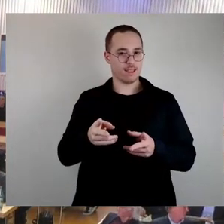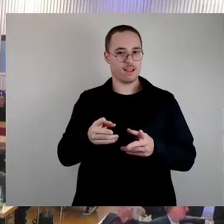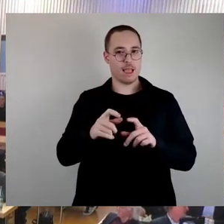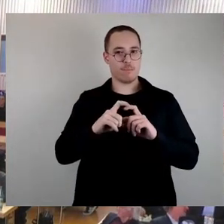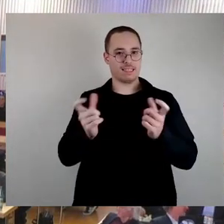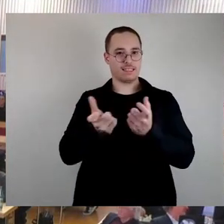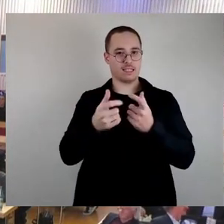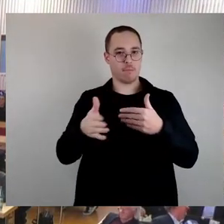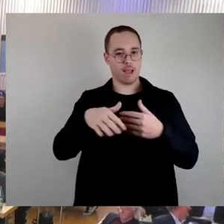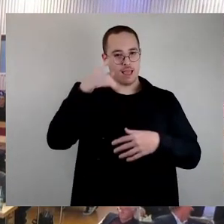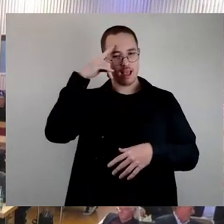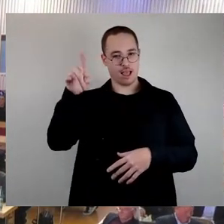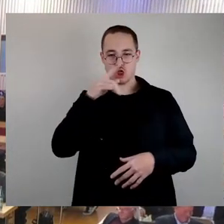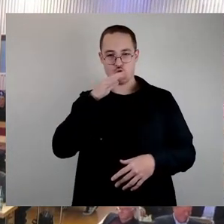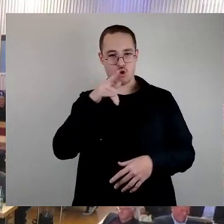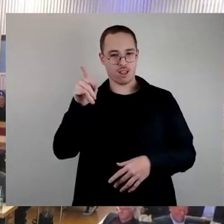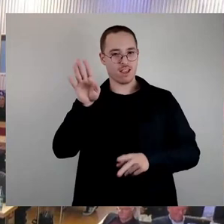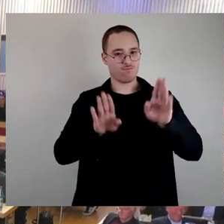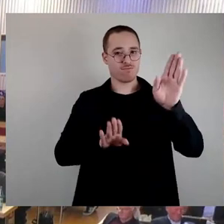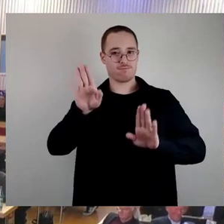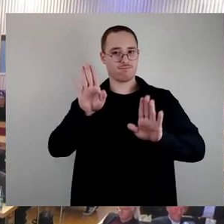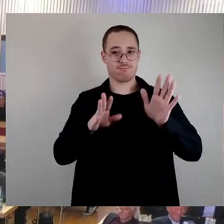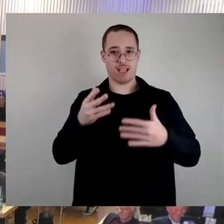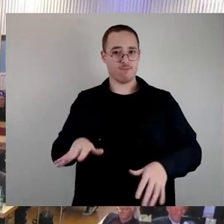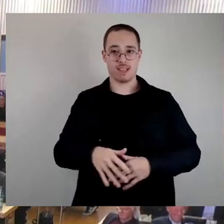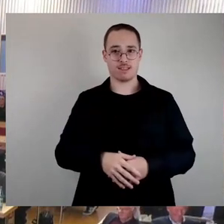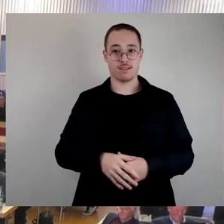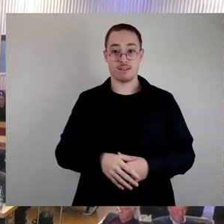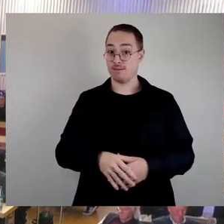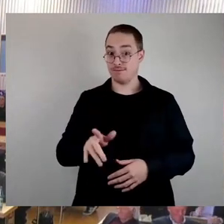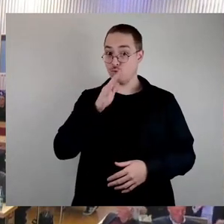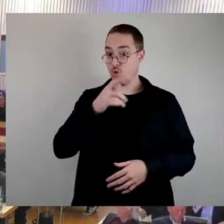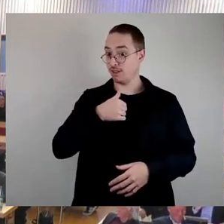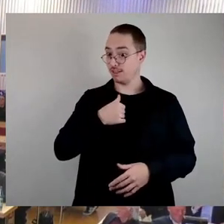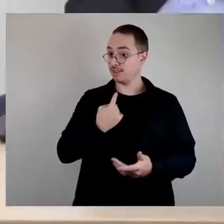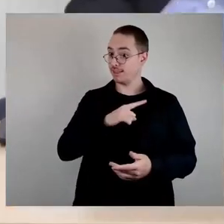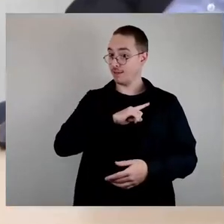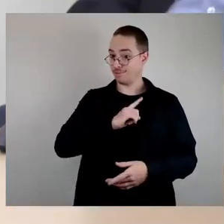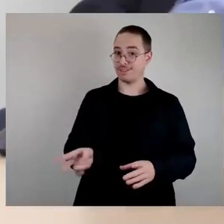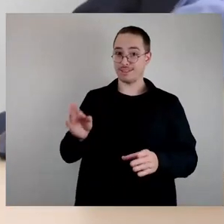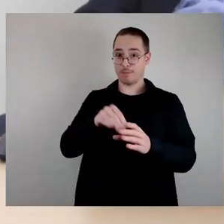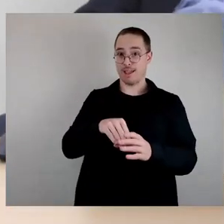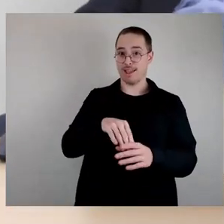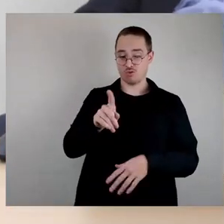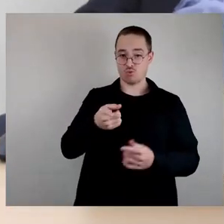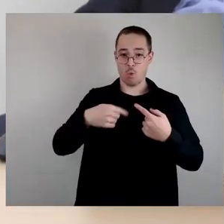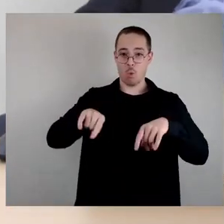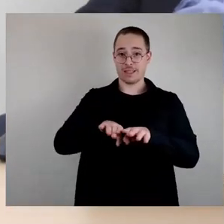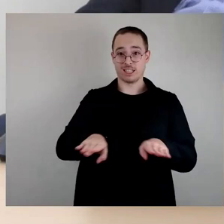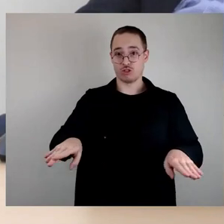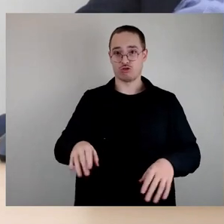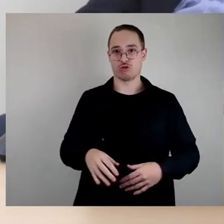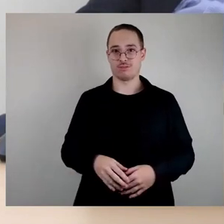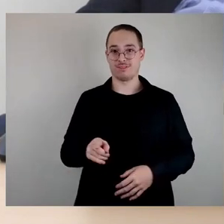Nein, haben wir nicht, da sitze ich nämlich selber beim runden Tisch dabei. Und da wollen wir erstmal klären, was dafür